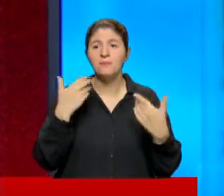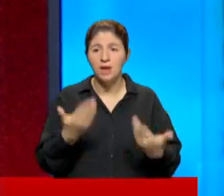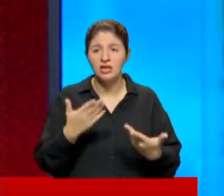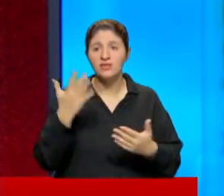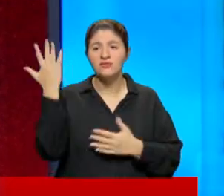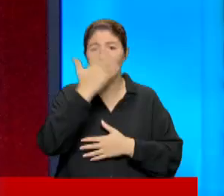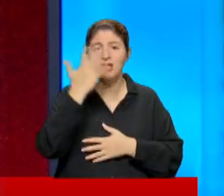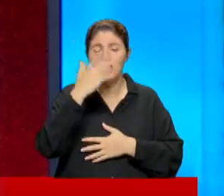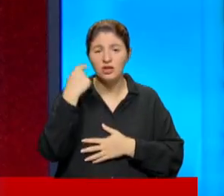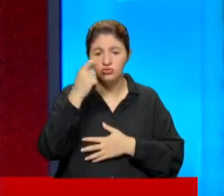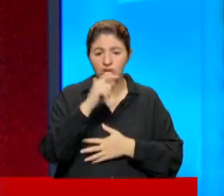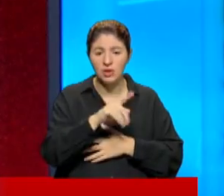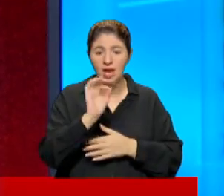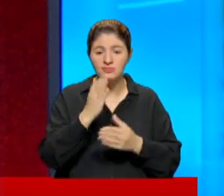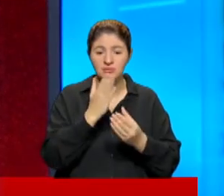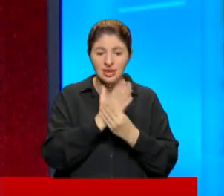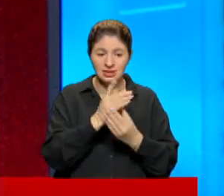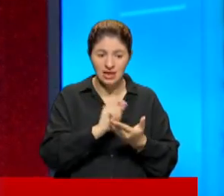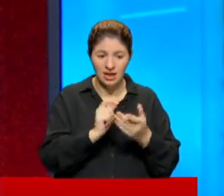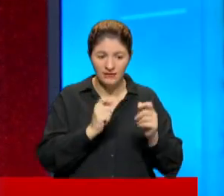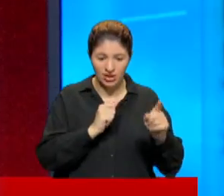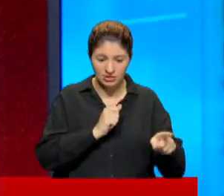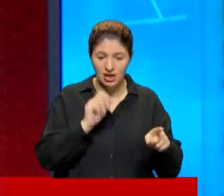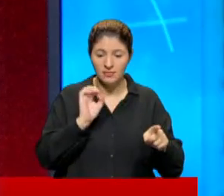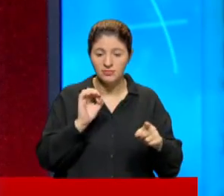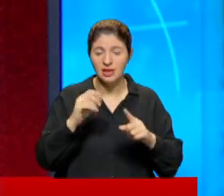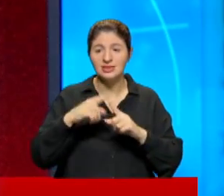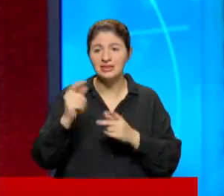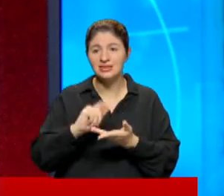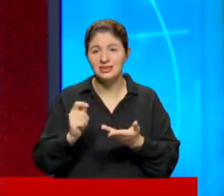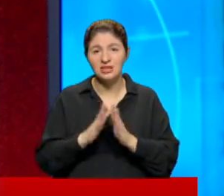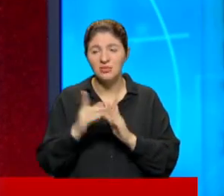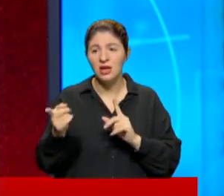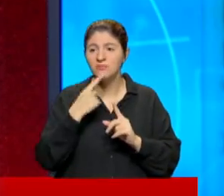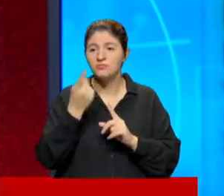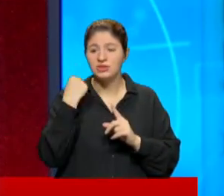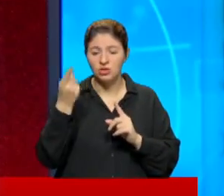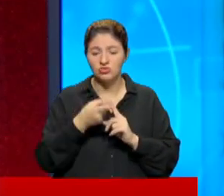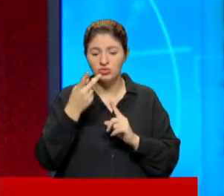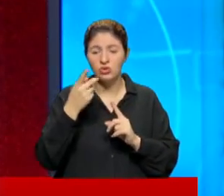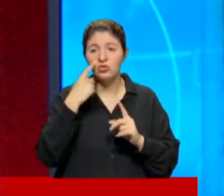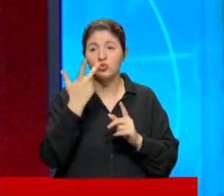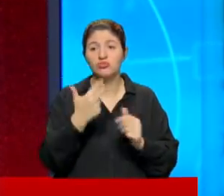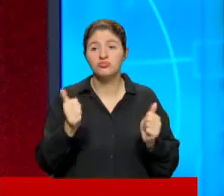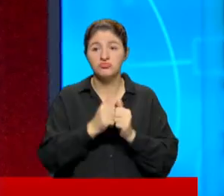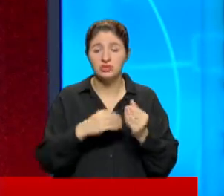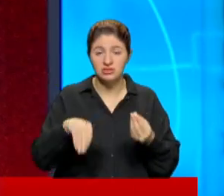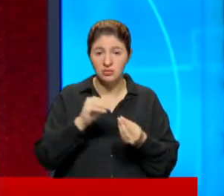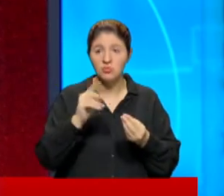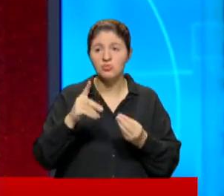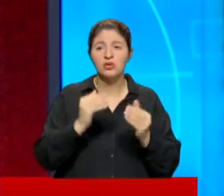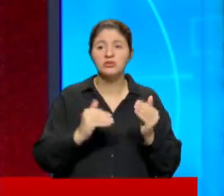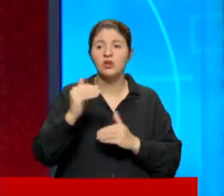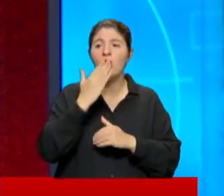karakara düşünüyorlar hem dershane fiyatlarına hem de test kitaplarına geçen yıla oranla 3 kat zam yapıldı bu artışların